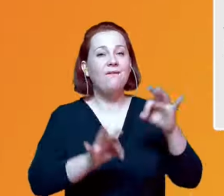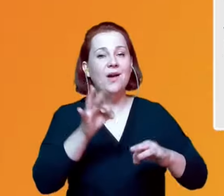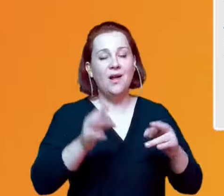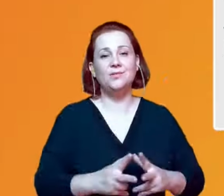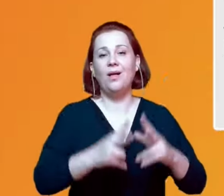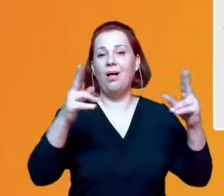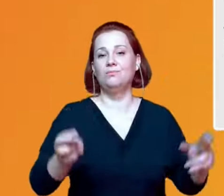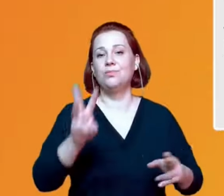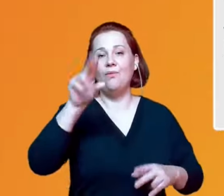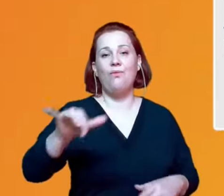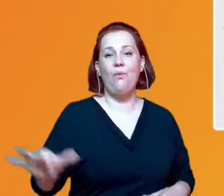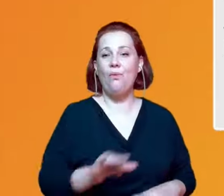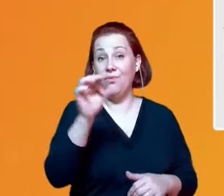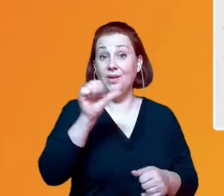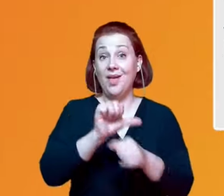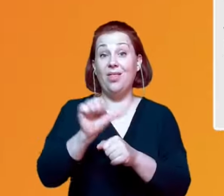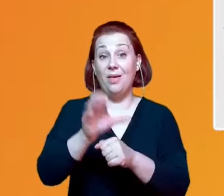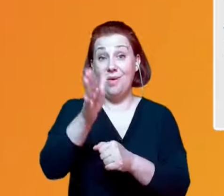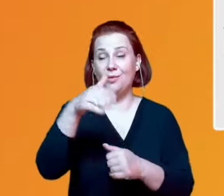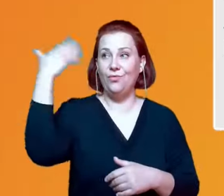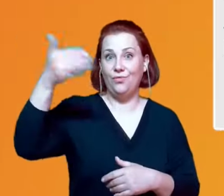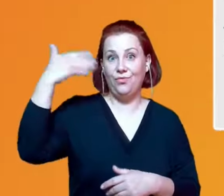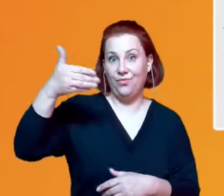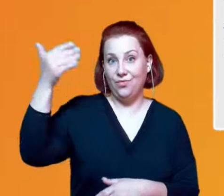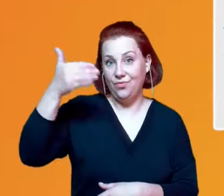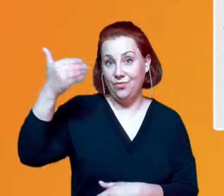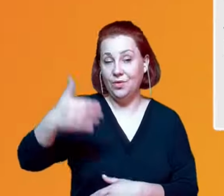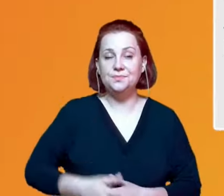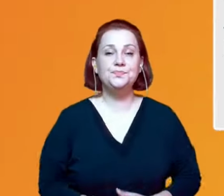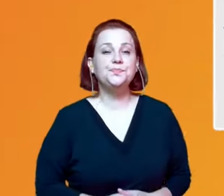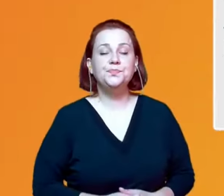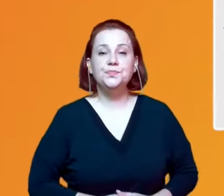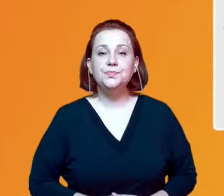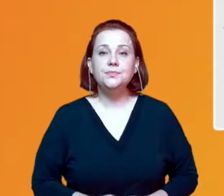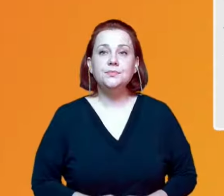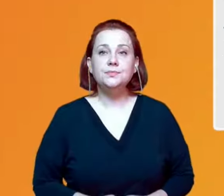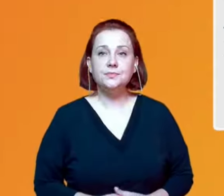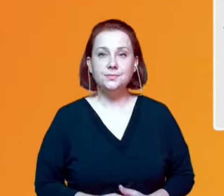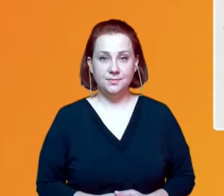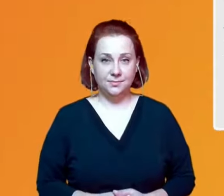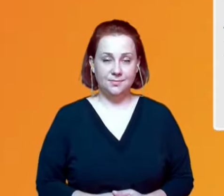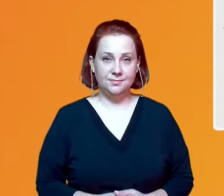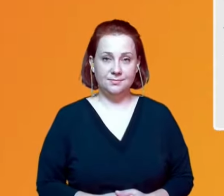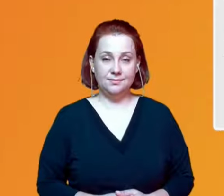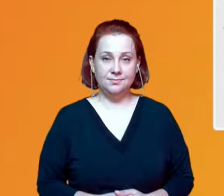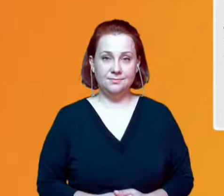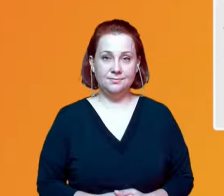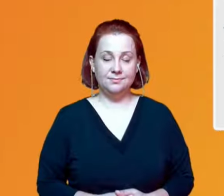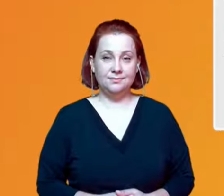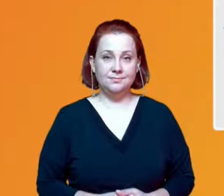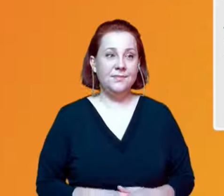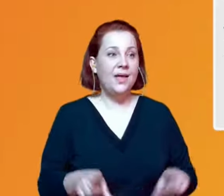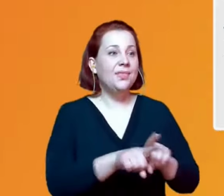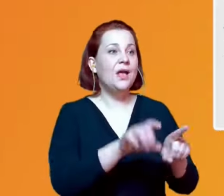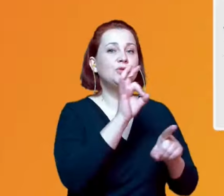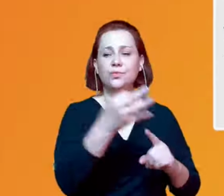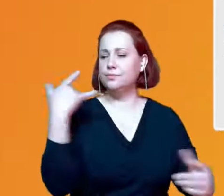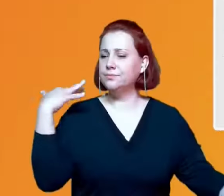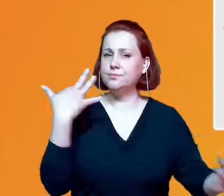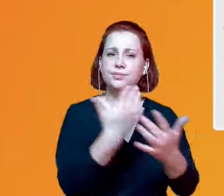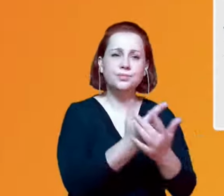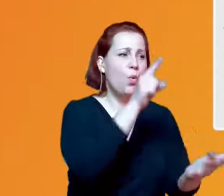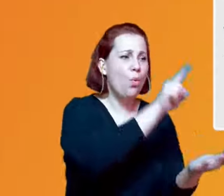sesji WUF11 i nie poprzestawały też na dotychczasowych osiągnięciach,